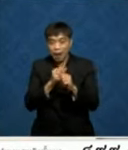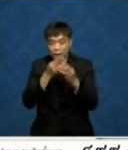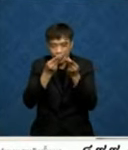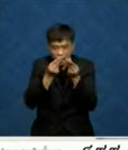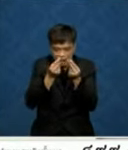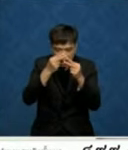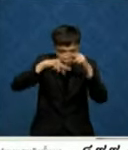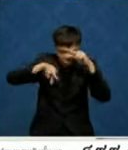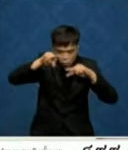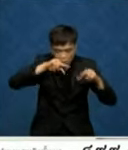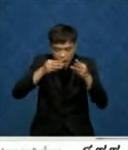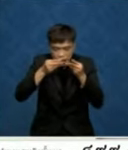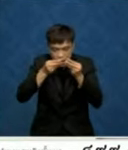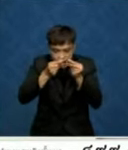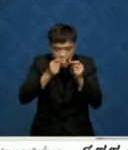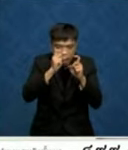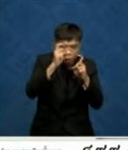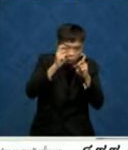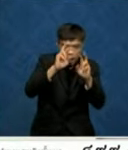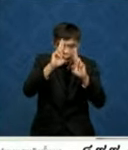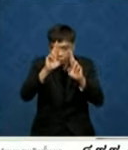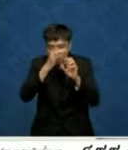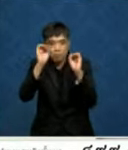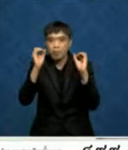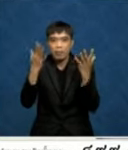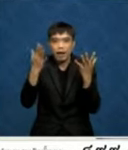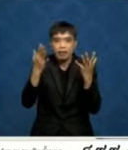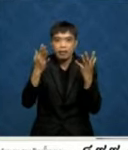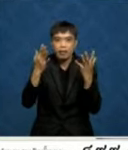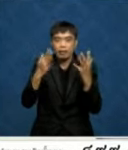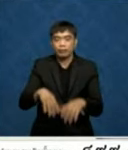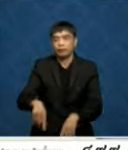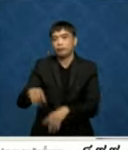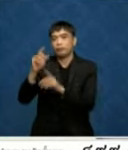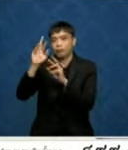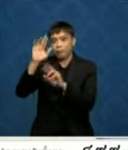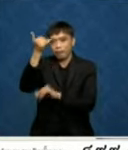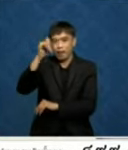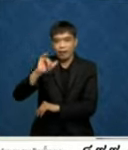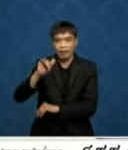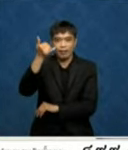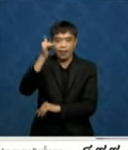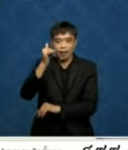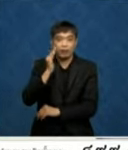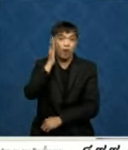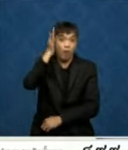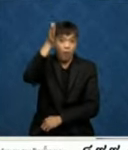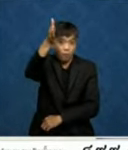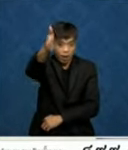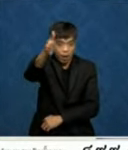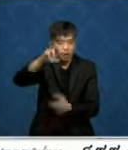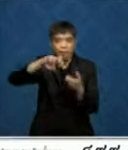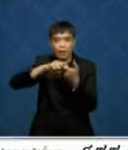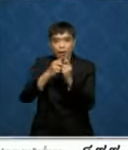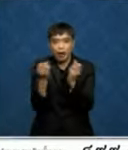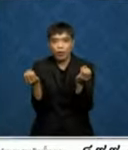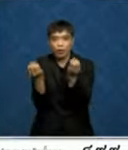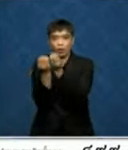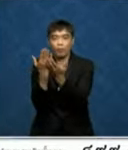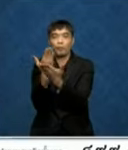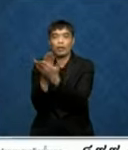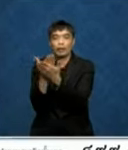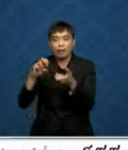รัดกุมมากพอมีความสุ่มเสี่ยงที่จะทำให้เกิดวิกฤตการเงินการคลังในอนา